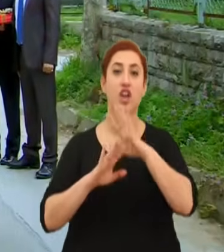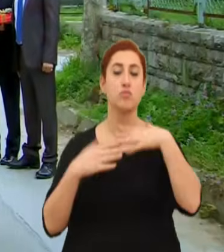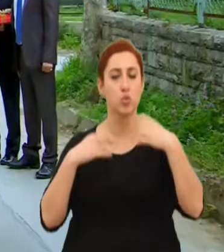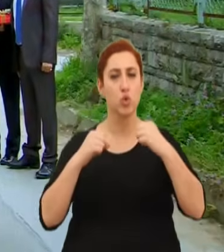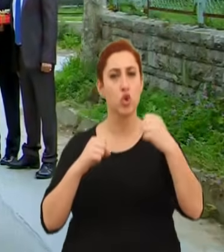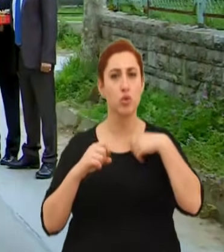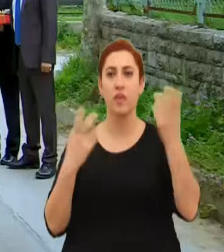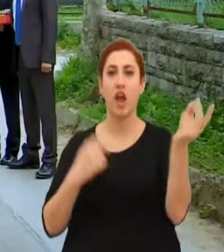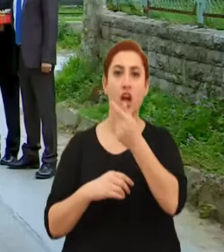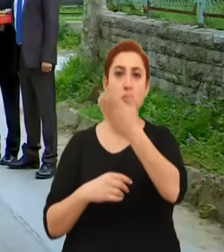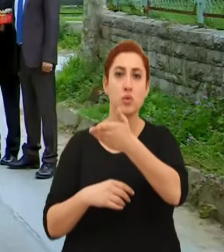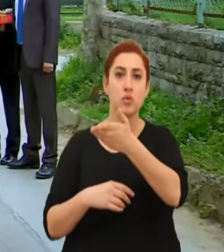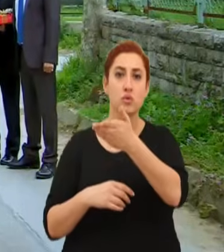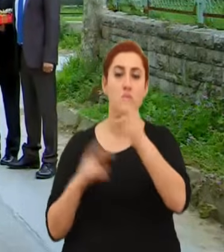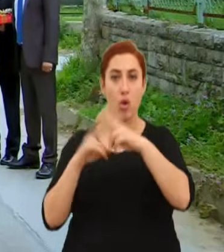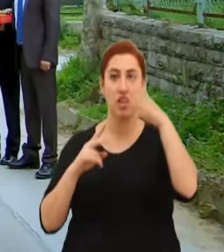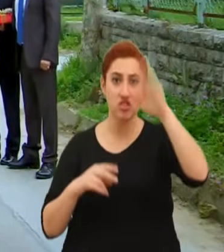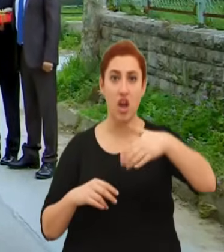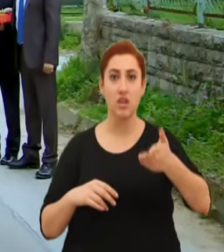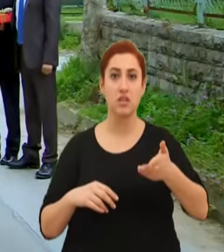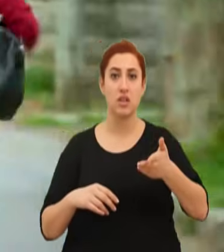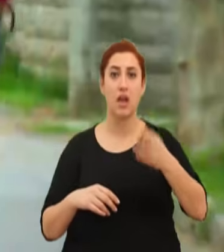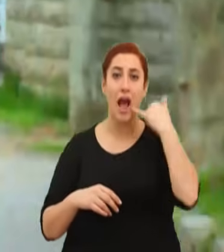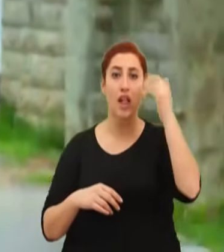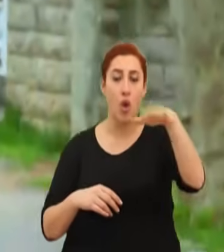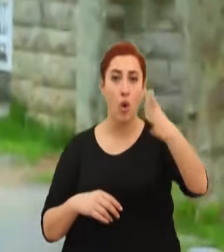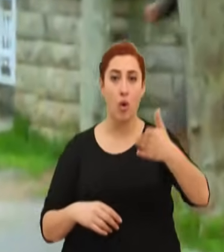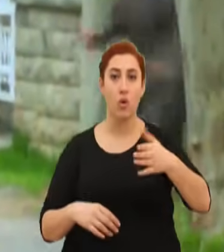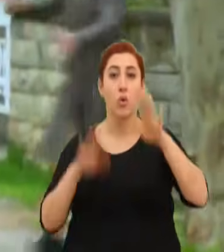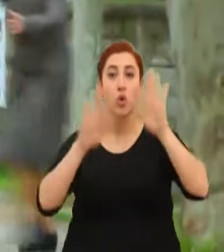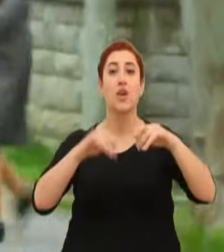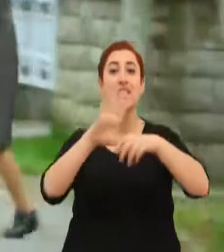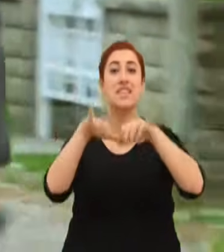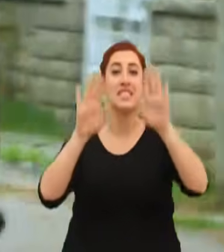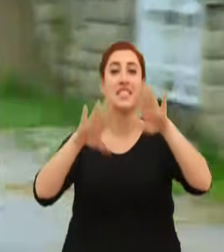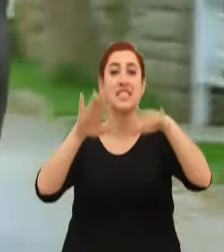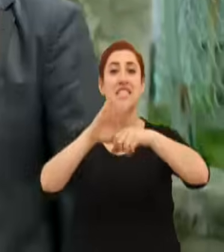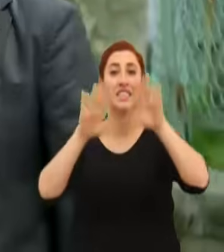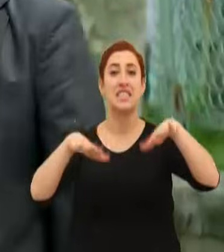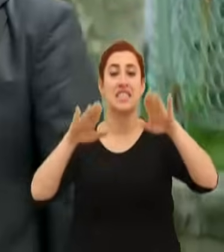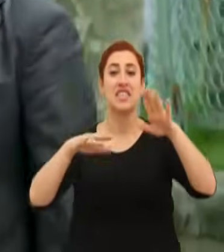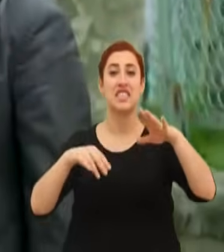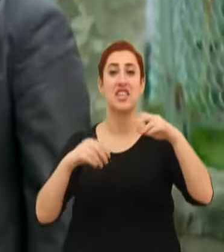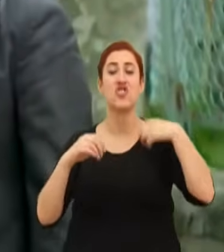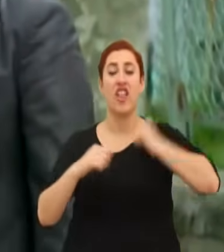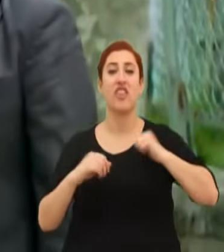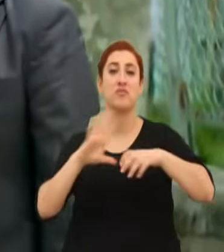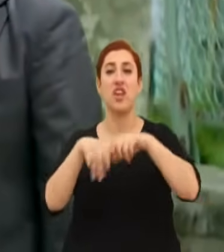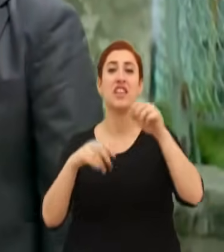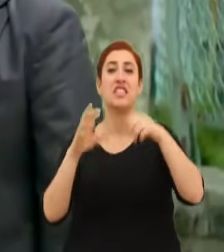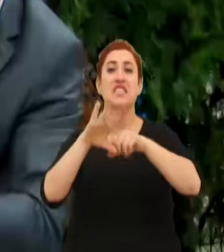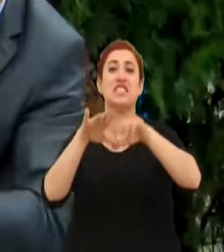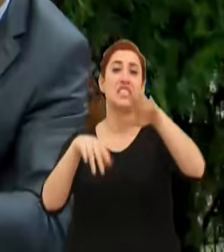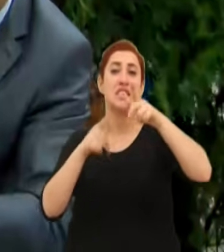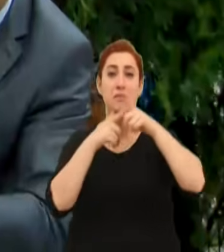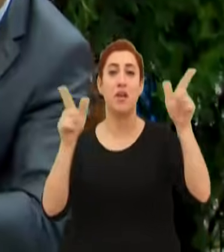Arkadaşım tuttum adamı, niye kaçıyorsun? Polis çağırsana. Alo. Dur hırsız, hırsız. Çantam çalındı